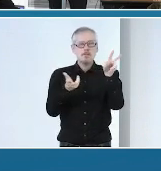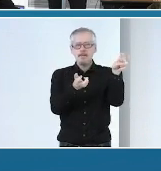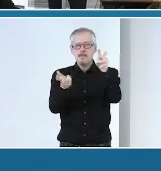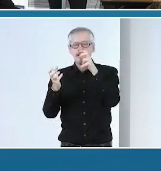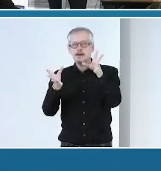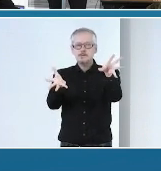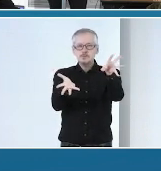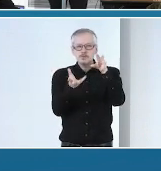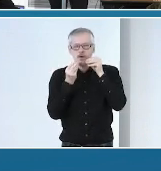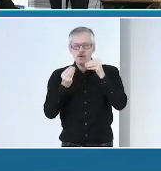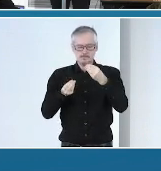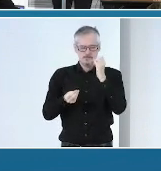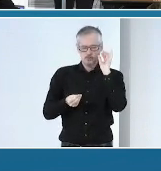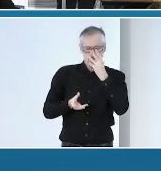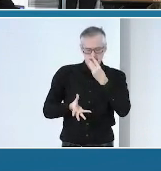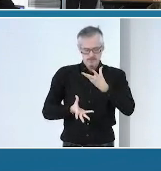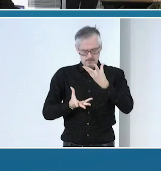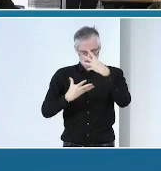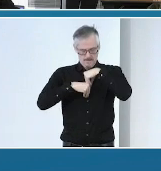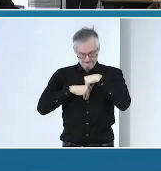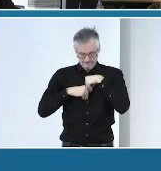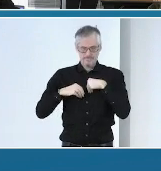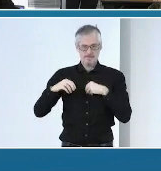et motrices.